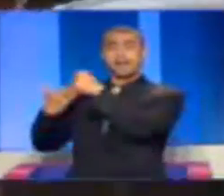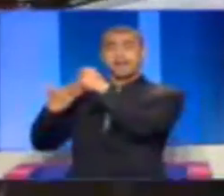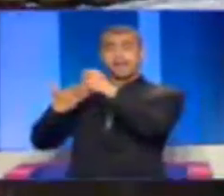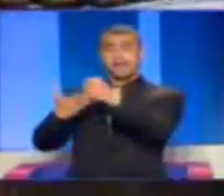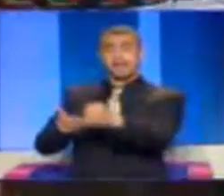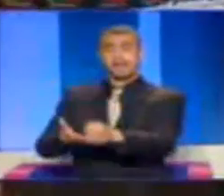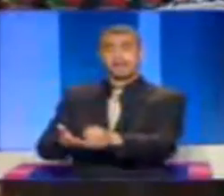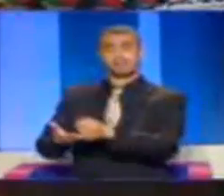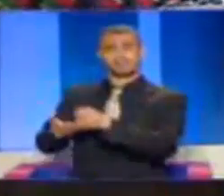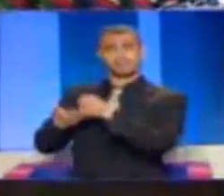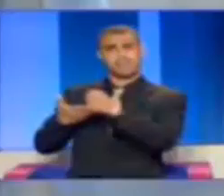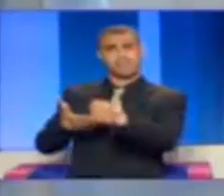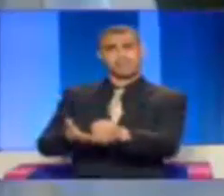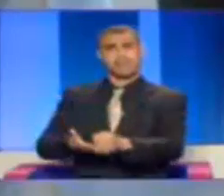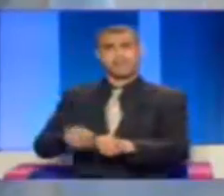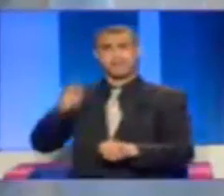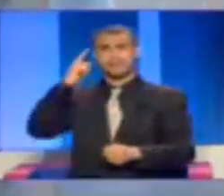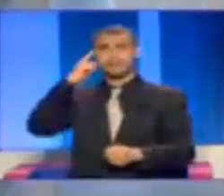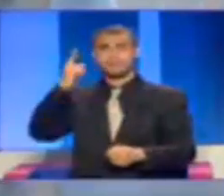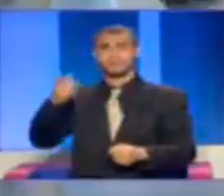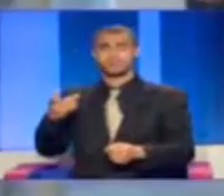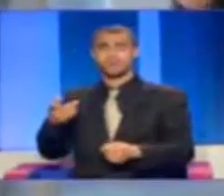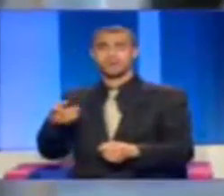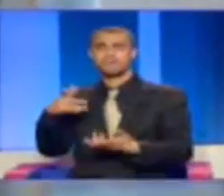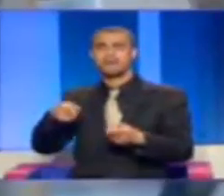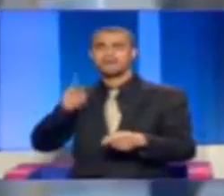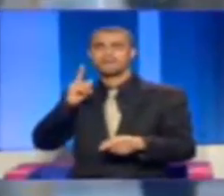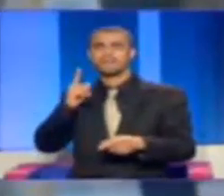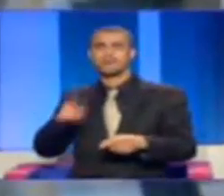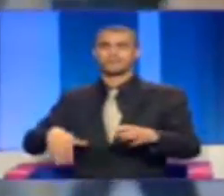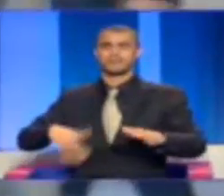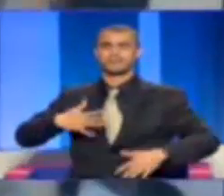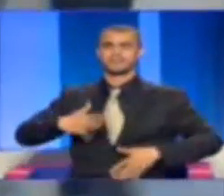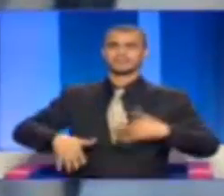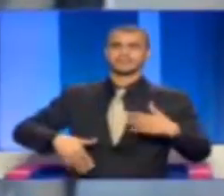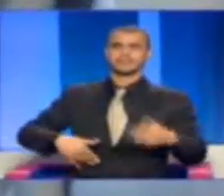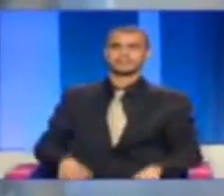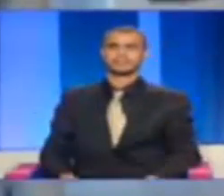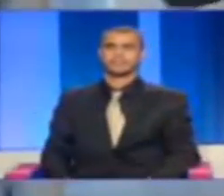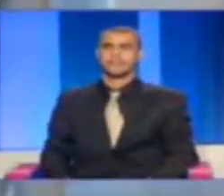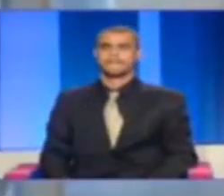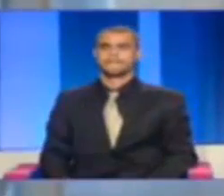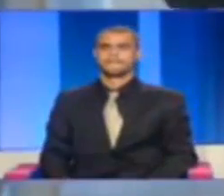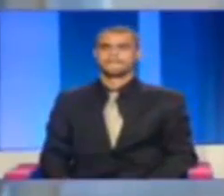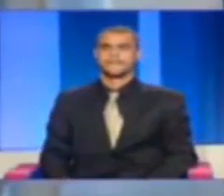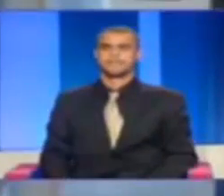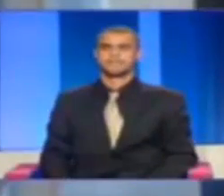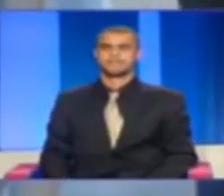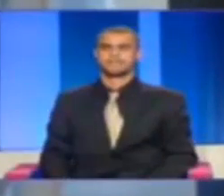آمنوا بقدرات أبنائهم على إسماع أصواتهم على طريقتهم.